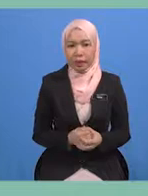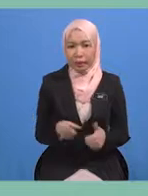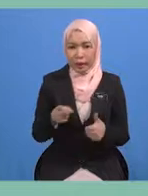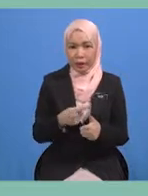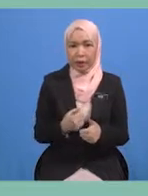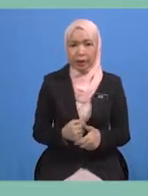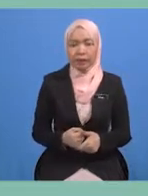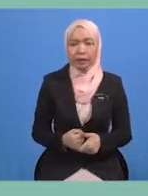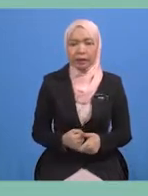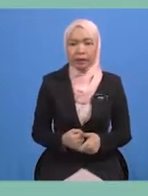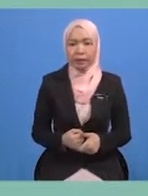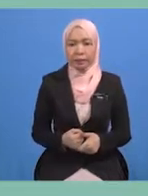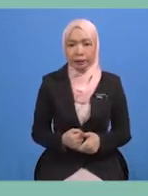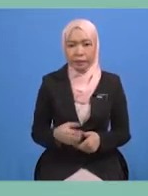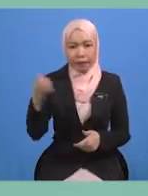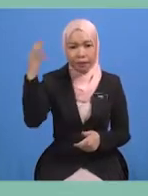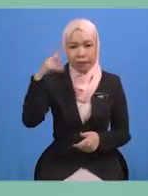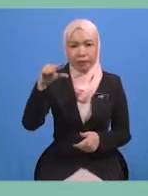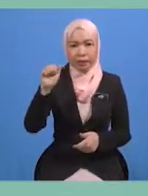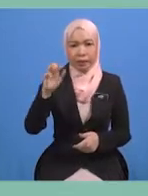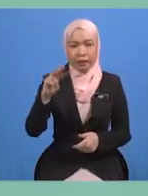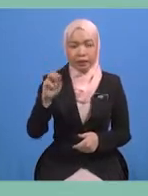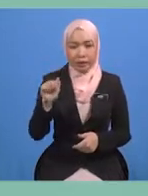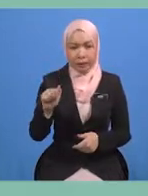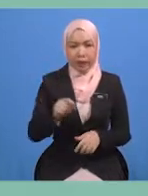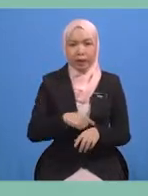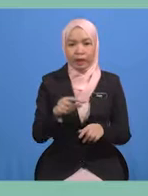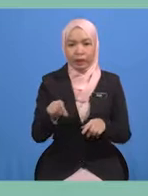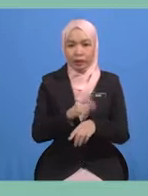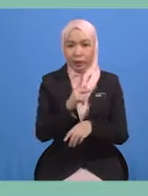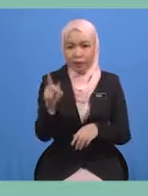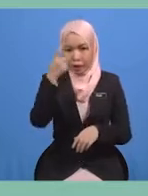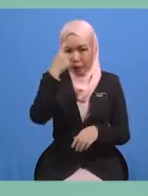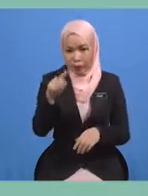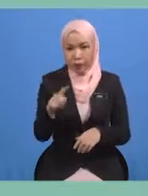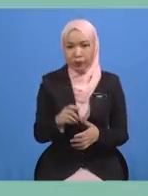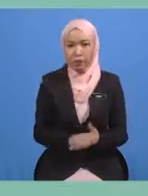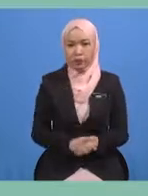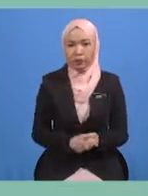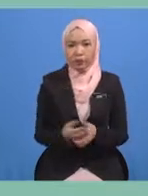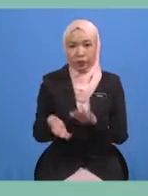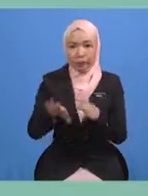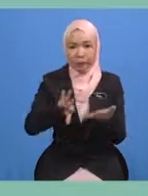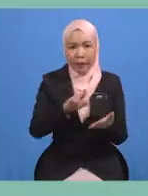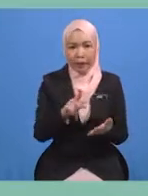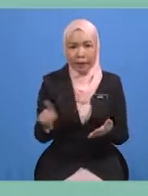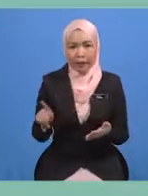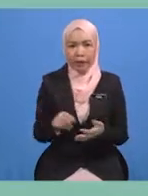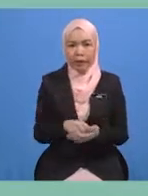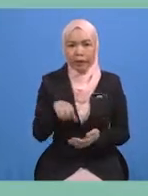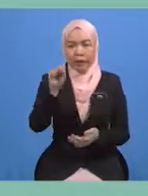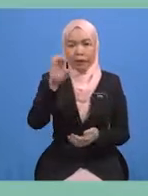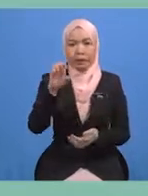sinar gamma digunakan untuk membunuh sel bara